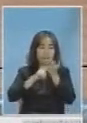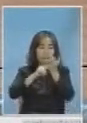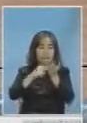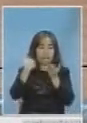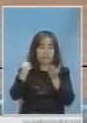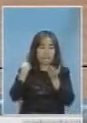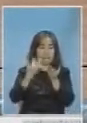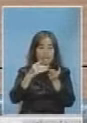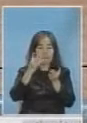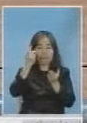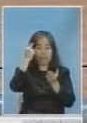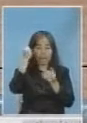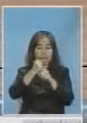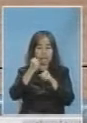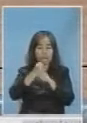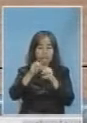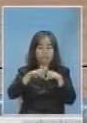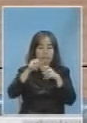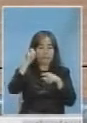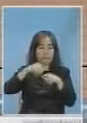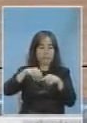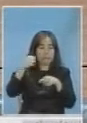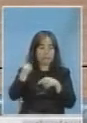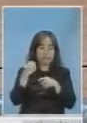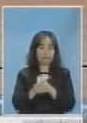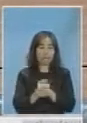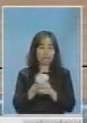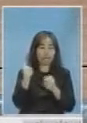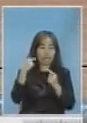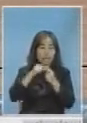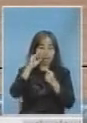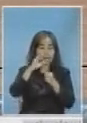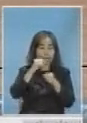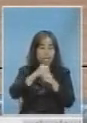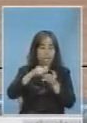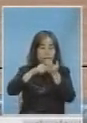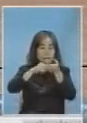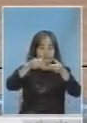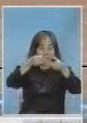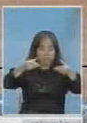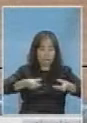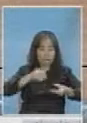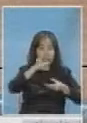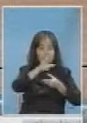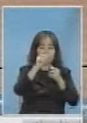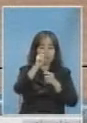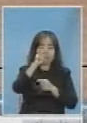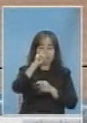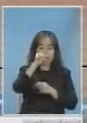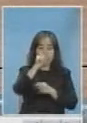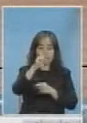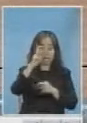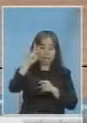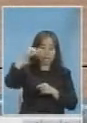เกตซึ่งคณะอนุกรรมการก็ได้จัดทำเป็นข้อสังเกตเสนอรายงานกับคณะกรรมการวิสามัญ